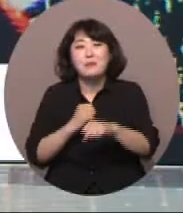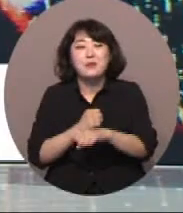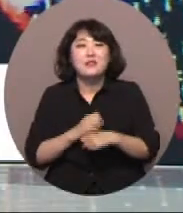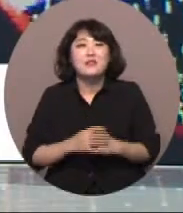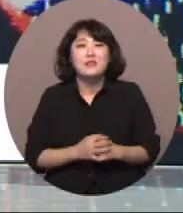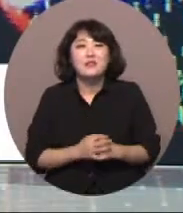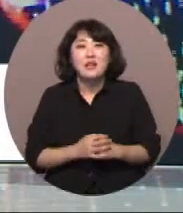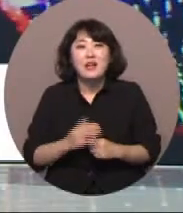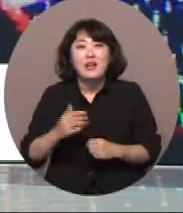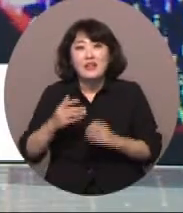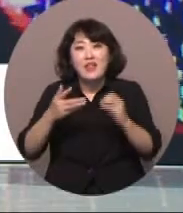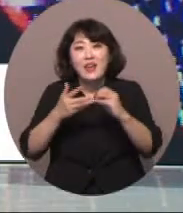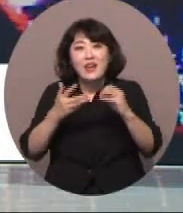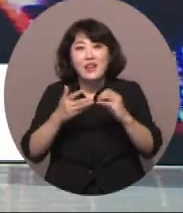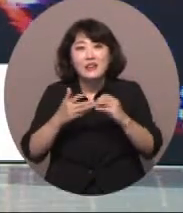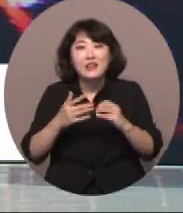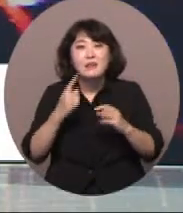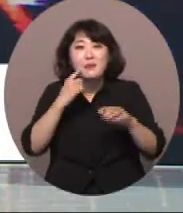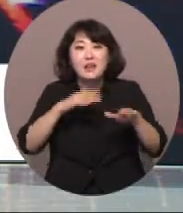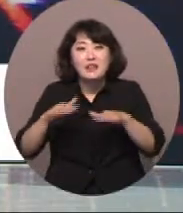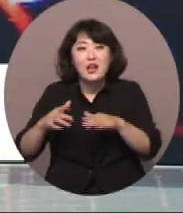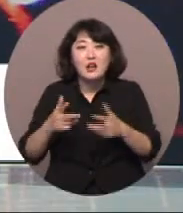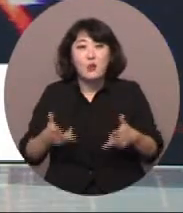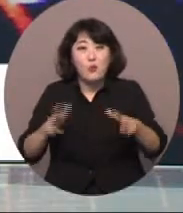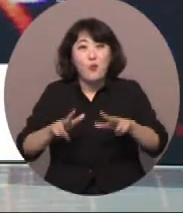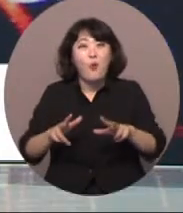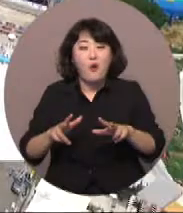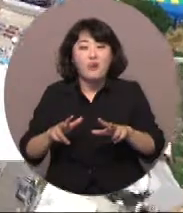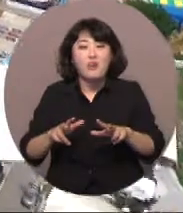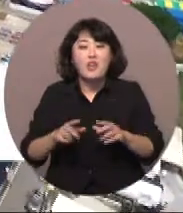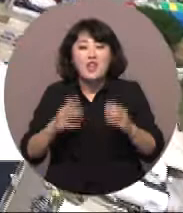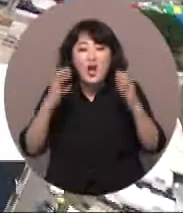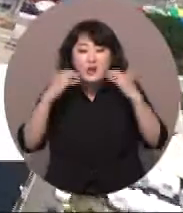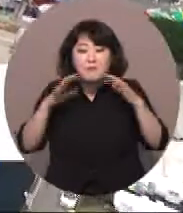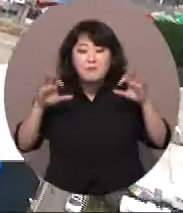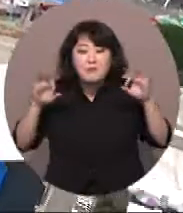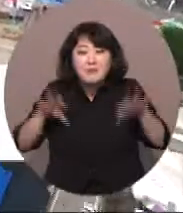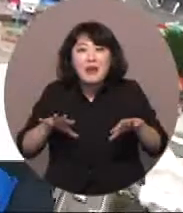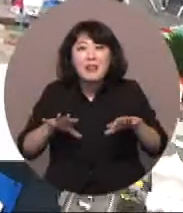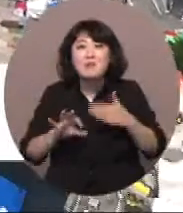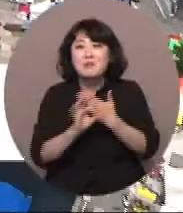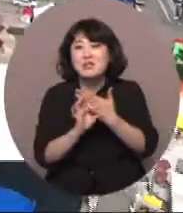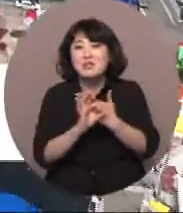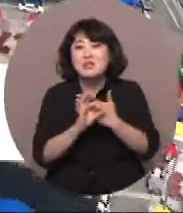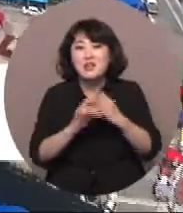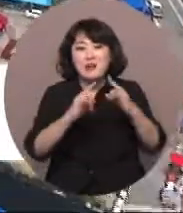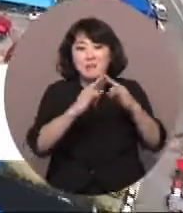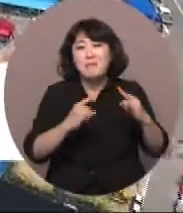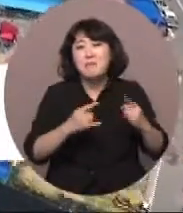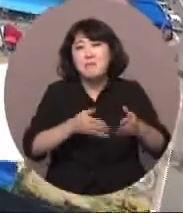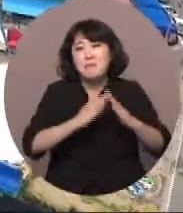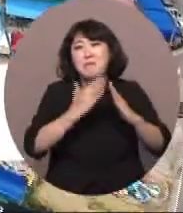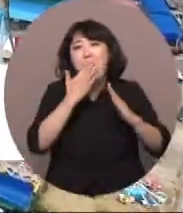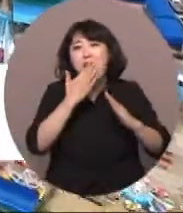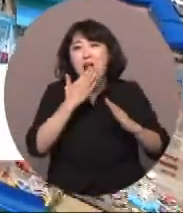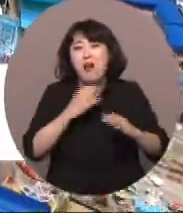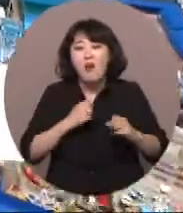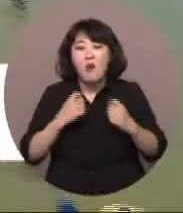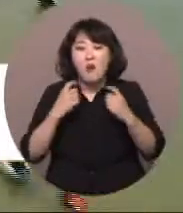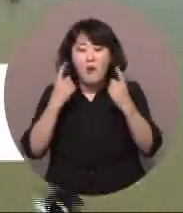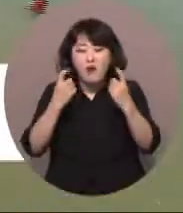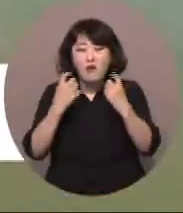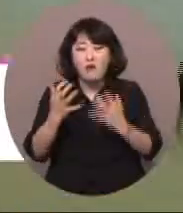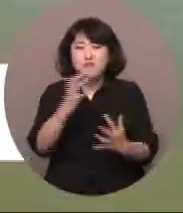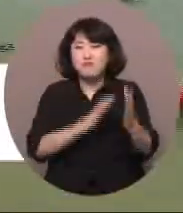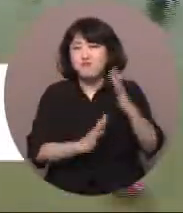태안 해안 국립공원 자연환경지구 내에 여름철 한시적으로 야영장 설치가 가능해져 관광 활성화가